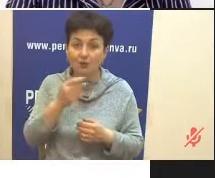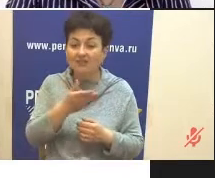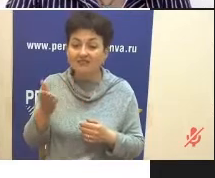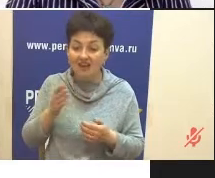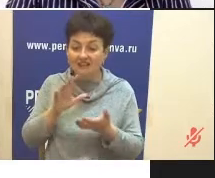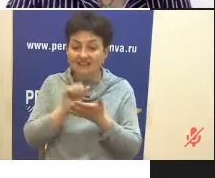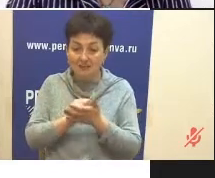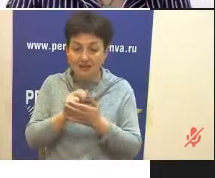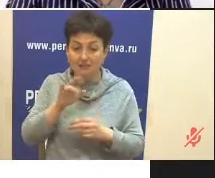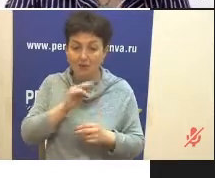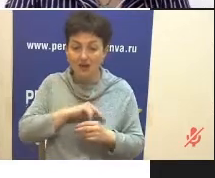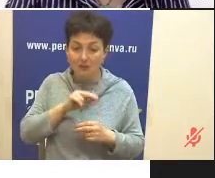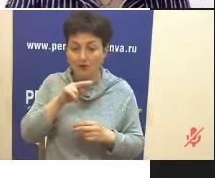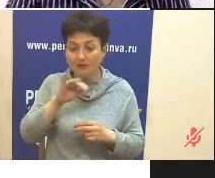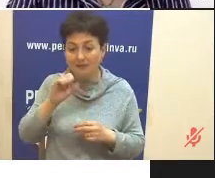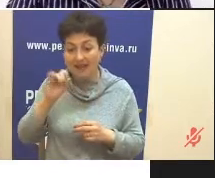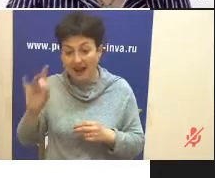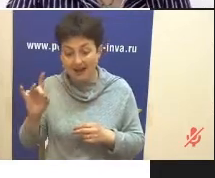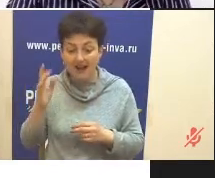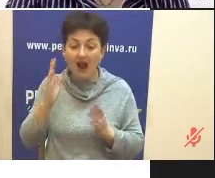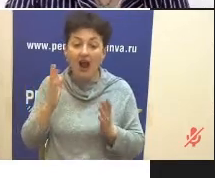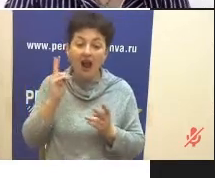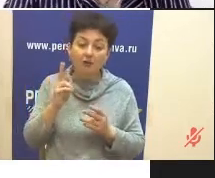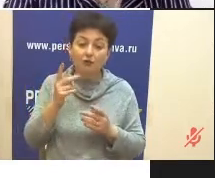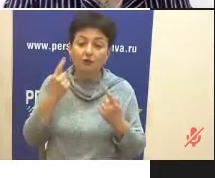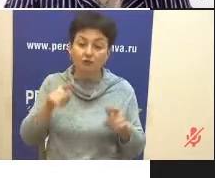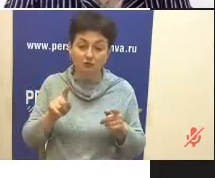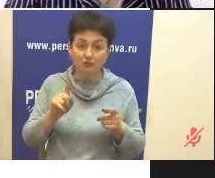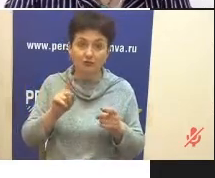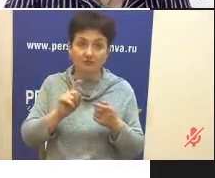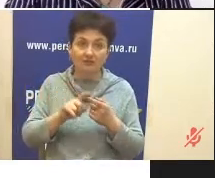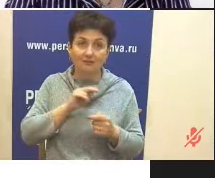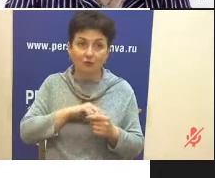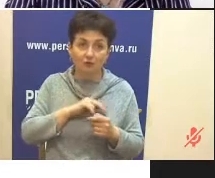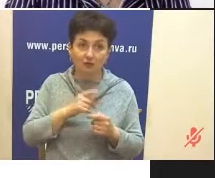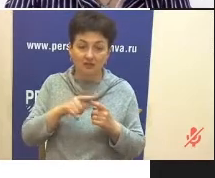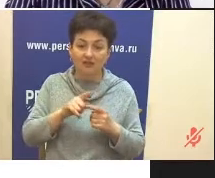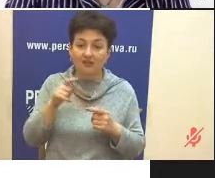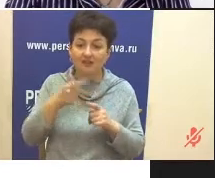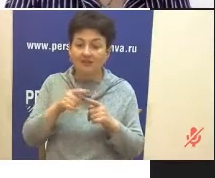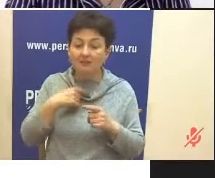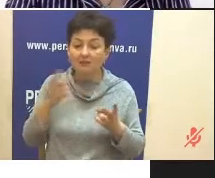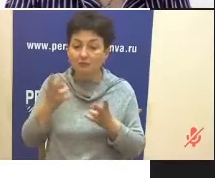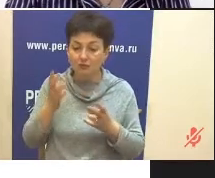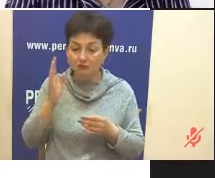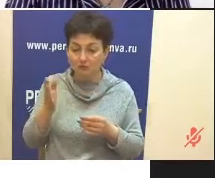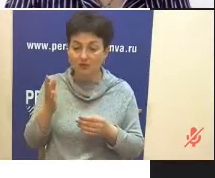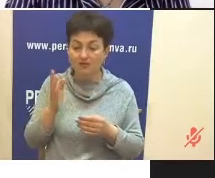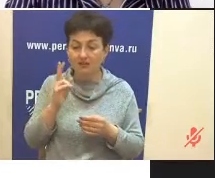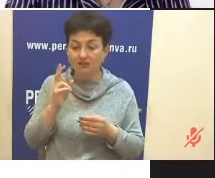занимается по работе пиаром, а кто делит эту функцию с чем-то другим. Вот, это мне понадобится, чтобы